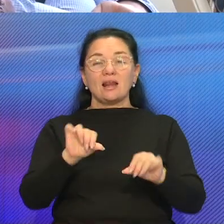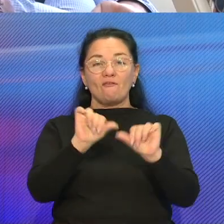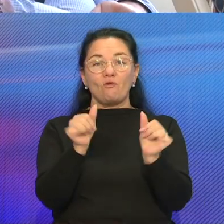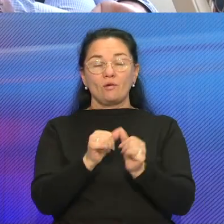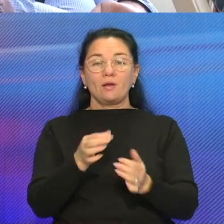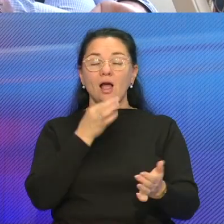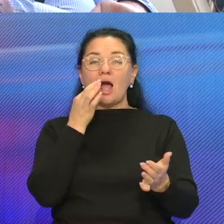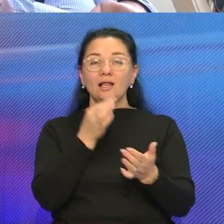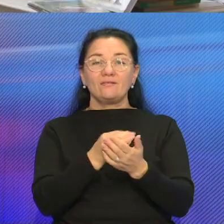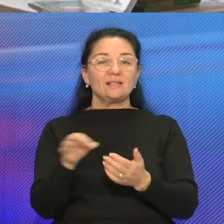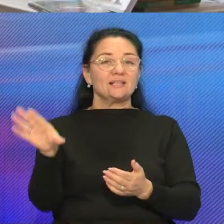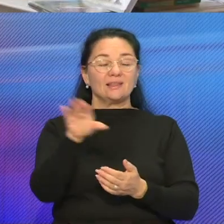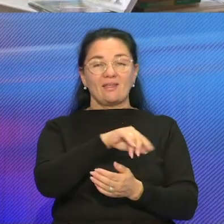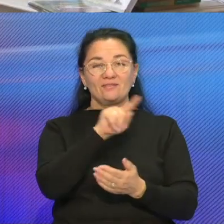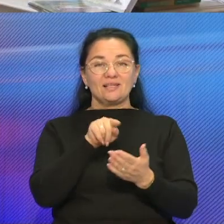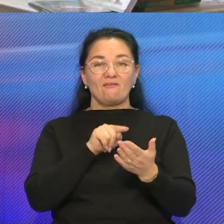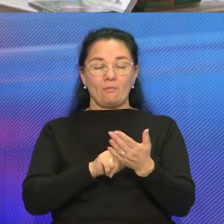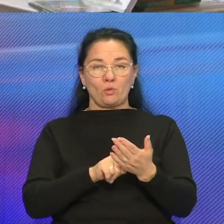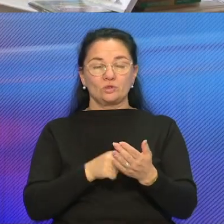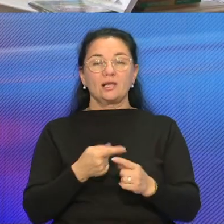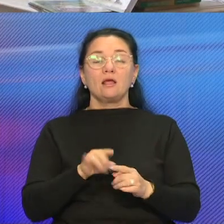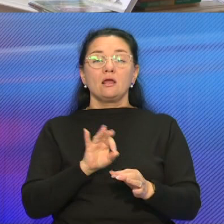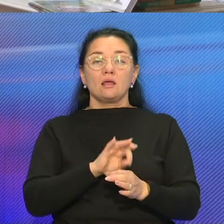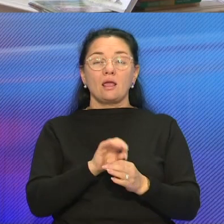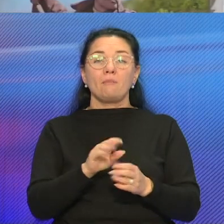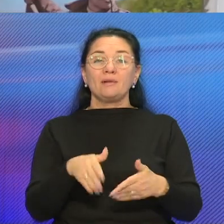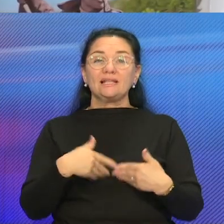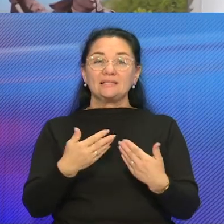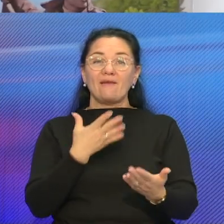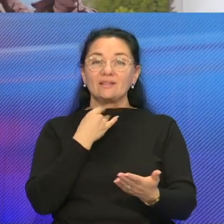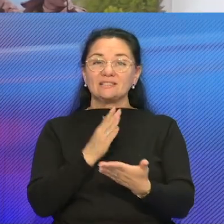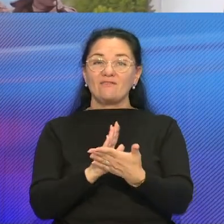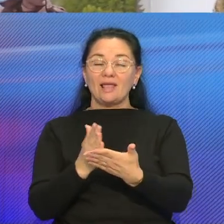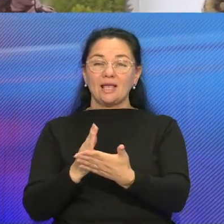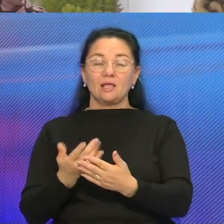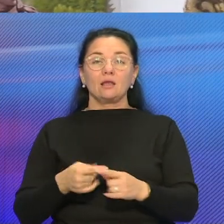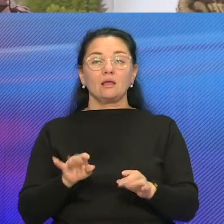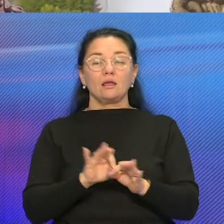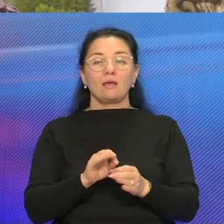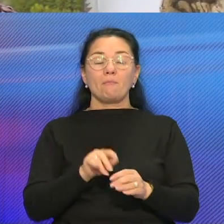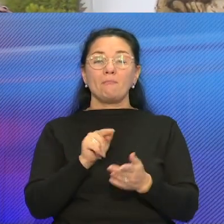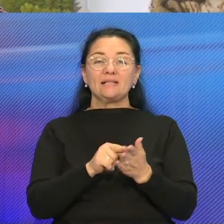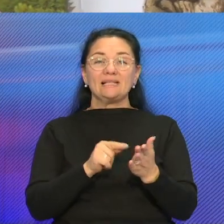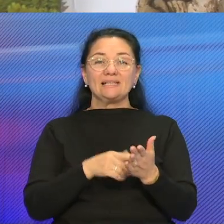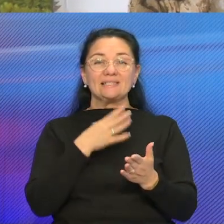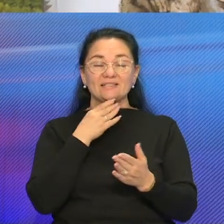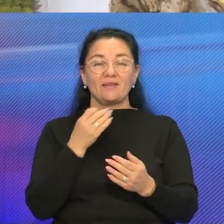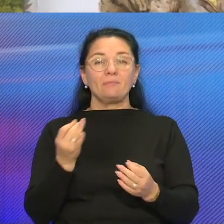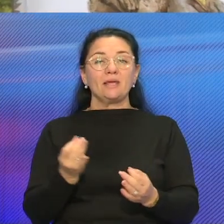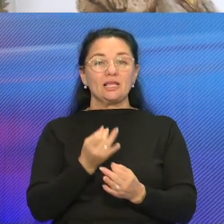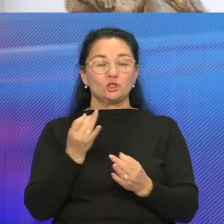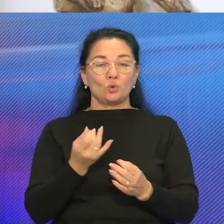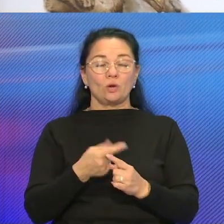популярное питание читачоу, представил свои книги и подзялился с аудиторией цікавыми историями. Любов дародного слова